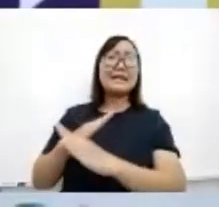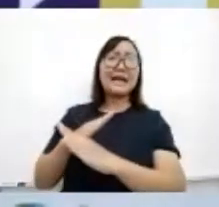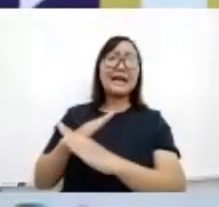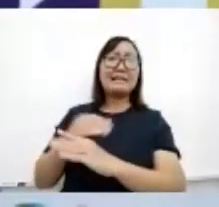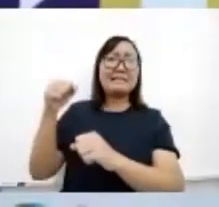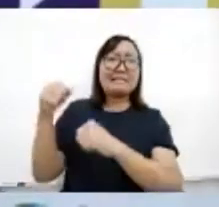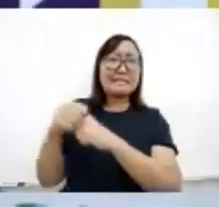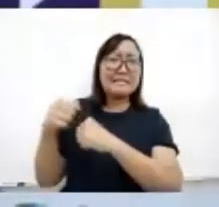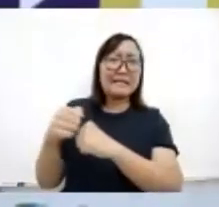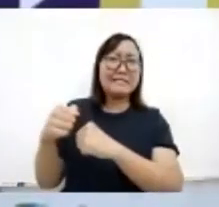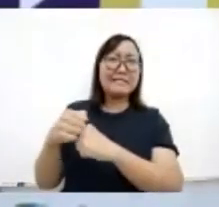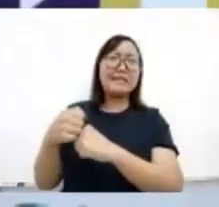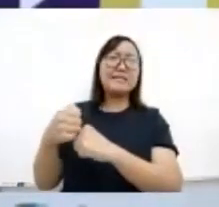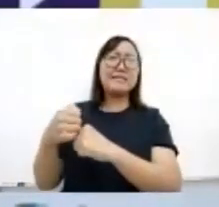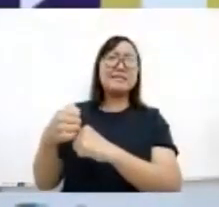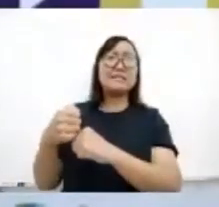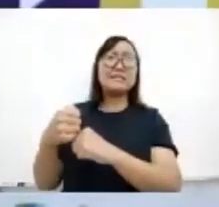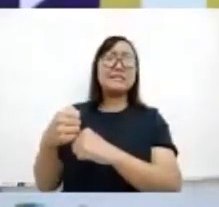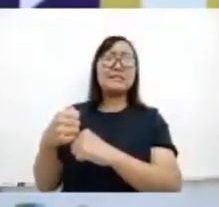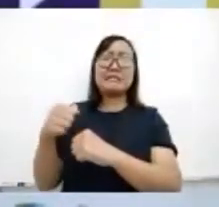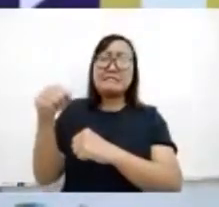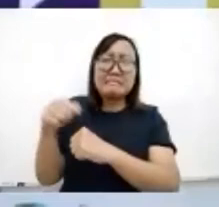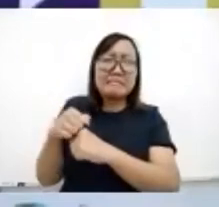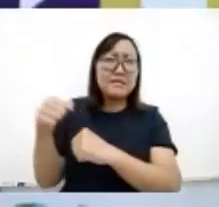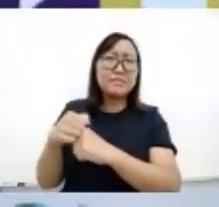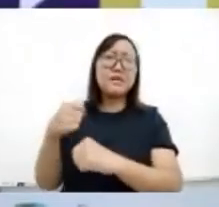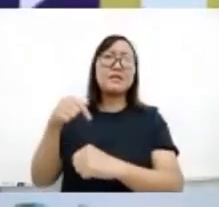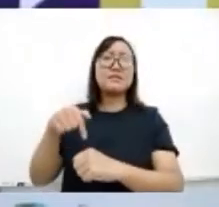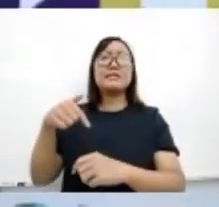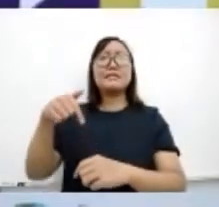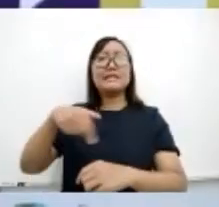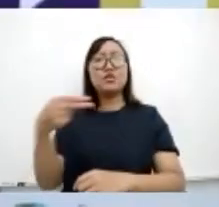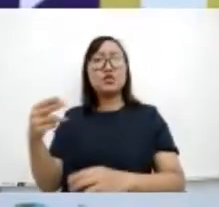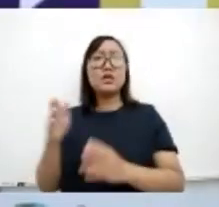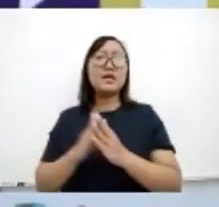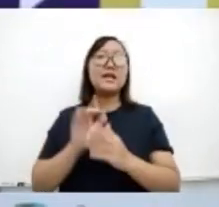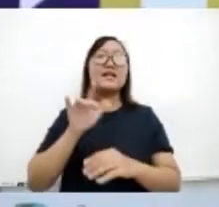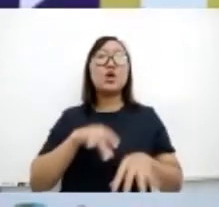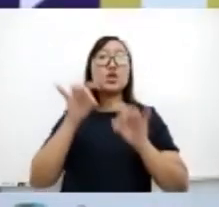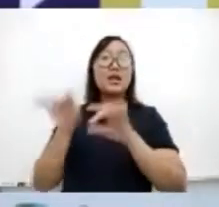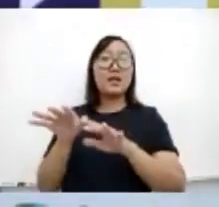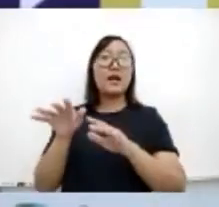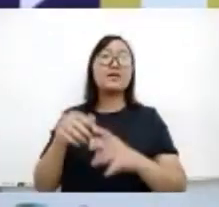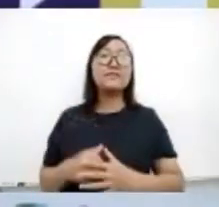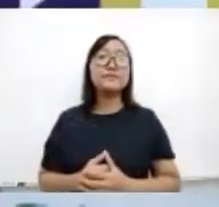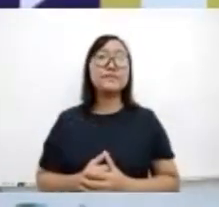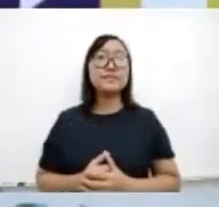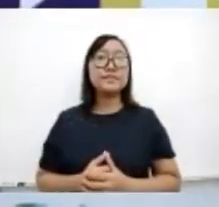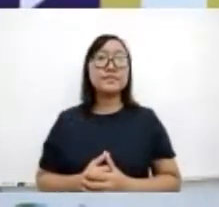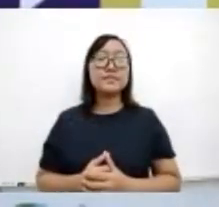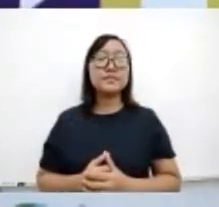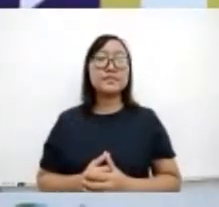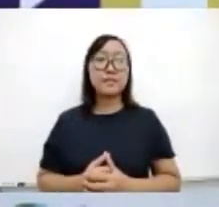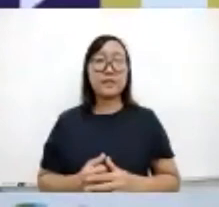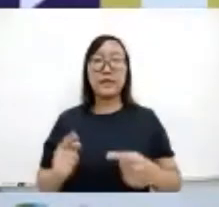ekstrim di Indonesia dan di beberapa di negara tetangga juga di Australia kita yang